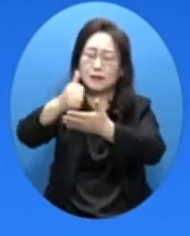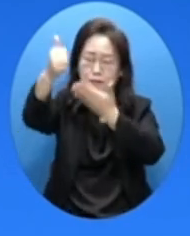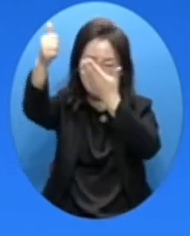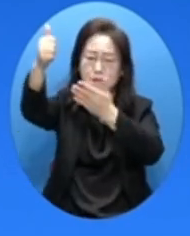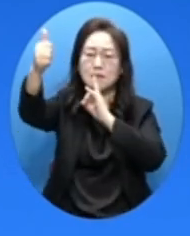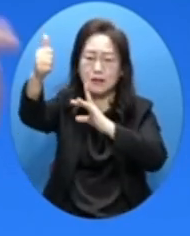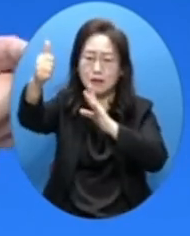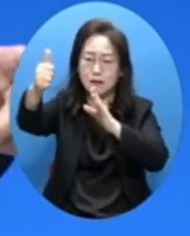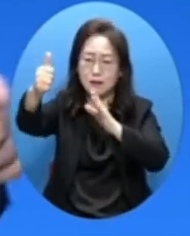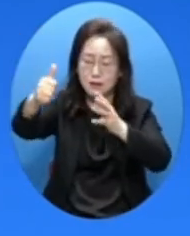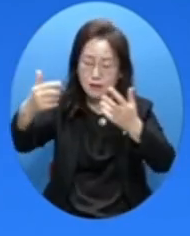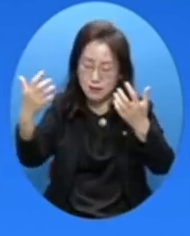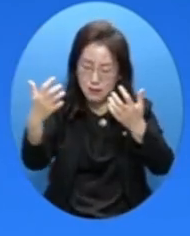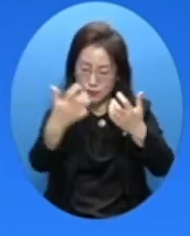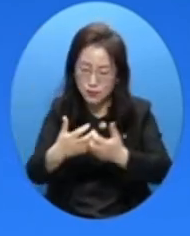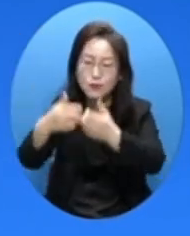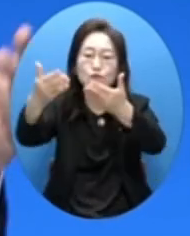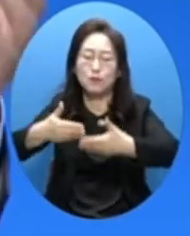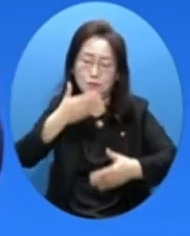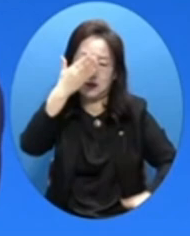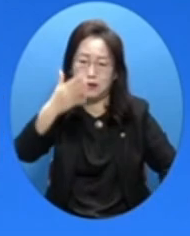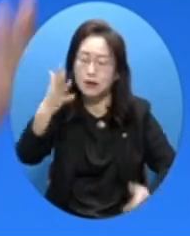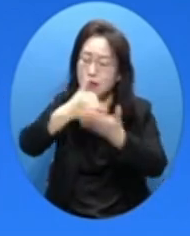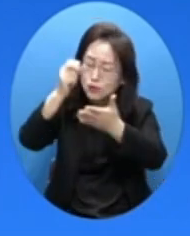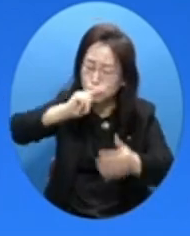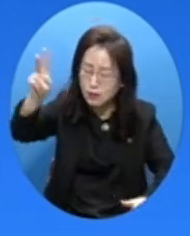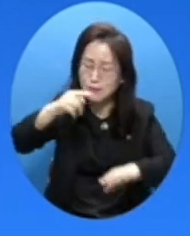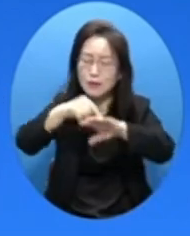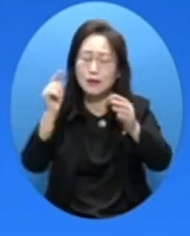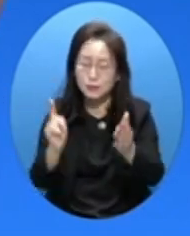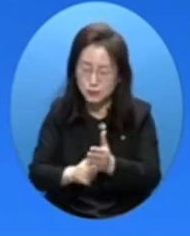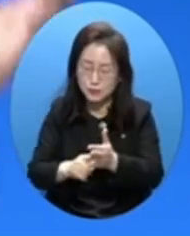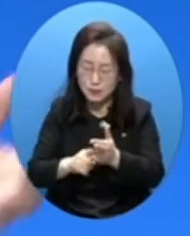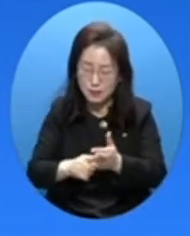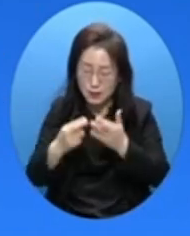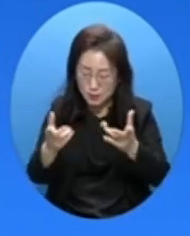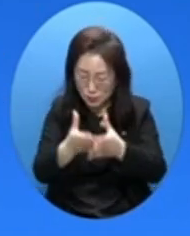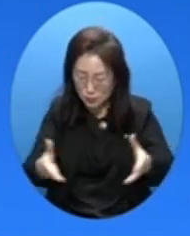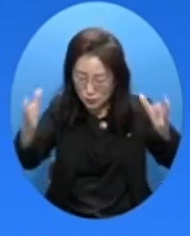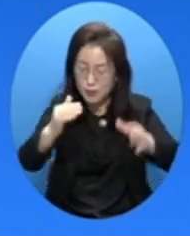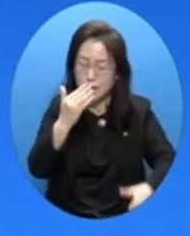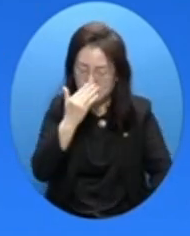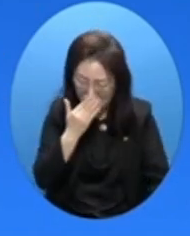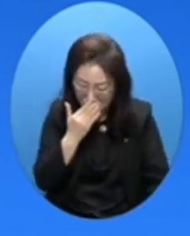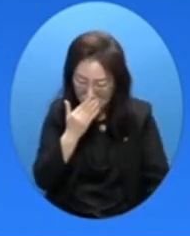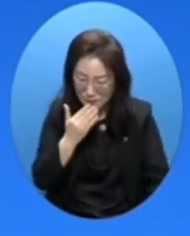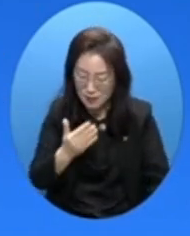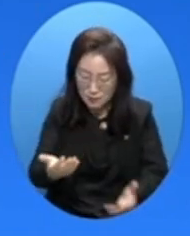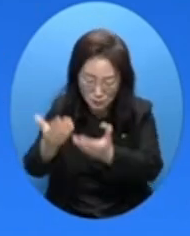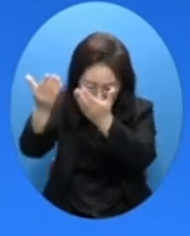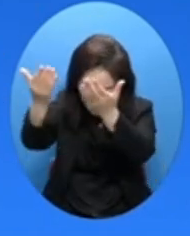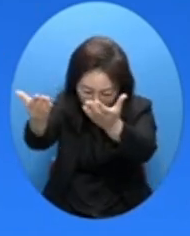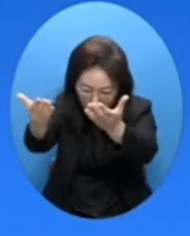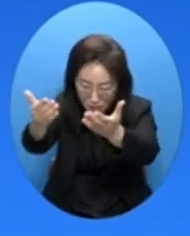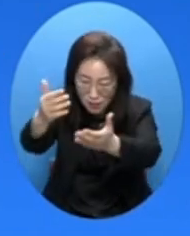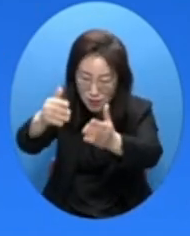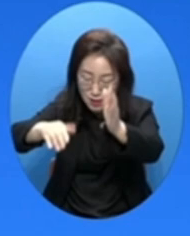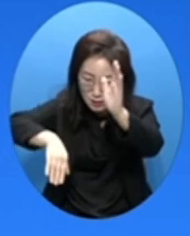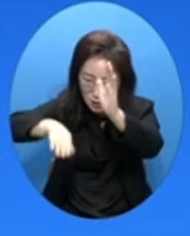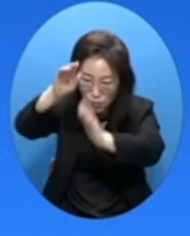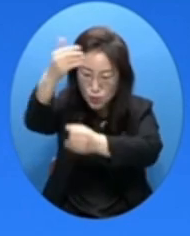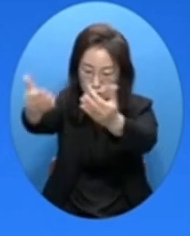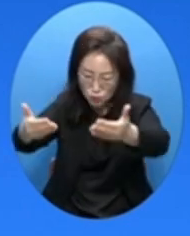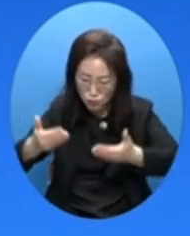그릇을 채울 수 있는 것입니다. 주여 내가 내 마음을 비워 내가 겸손히 주 앞에 빈 그릇을 내놓으사오니 이 그릇을